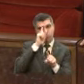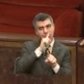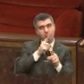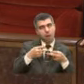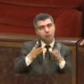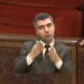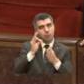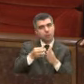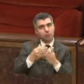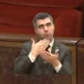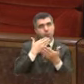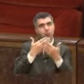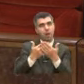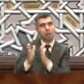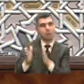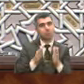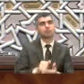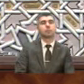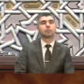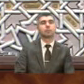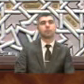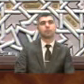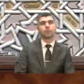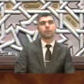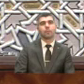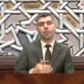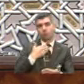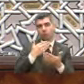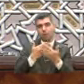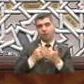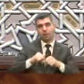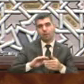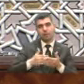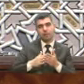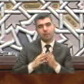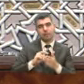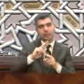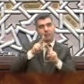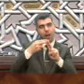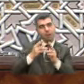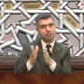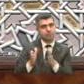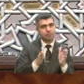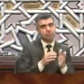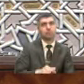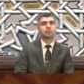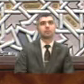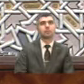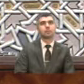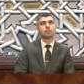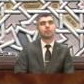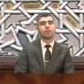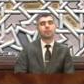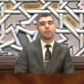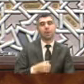العمل ديالنا. شكرا لكم. شكرا لكم سيد الوزير، وشكرا على حسن مساهمتكم في هذه الجلسه. وننتقل الى